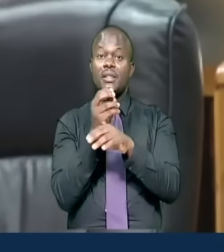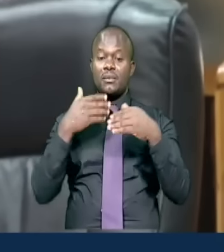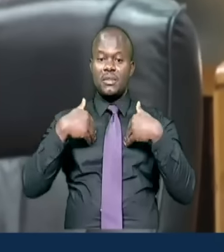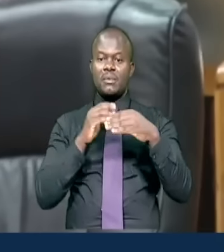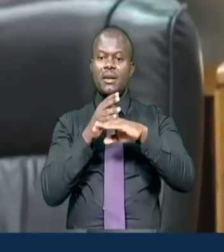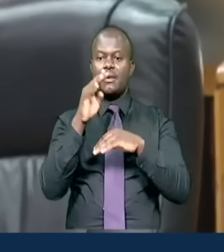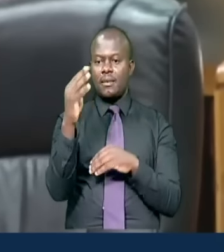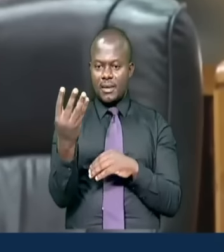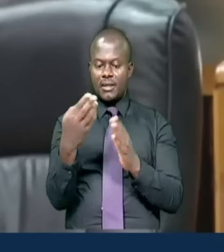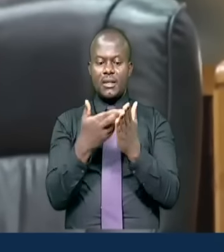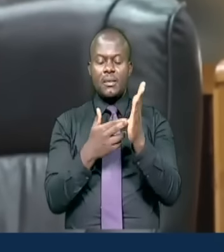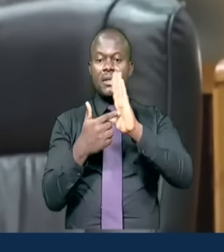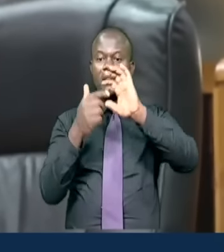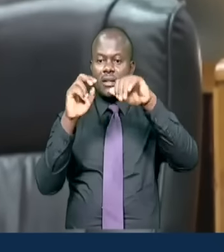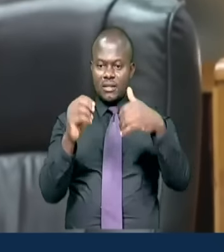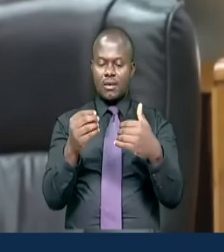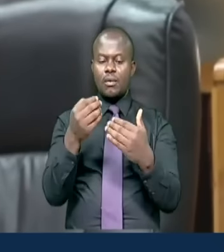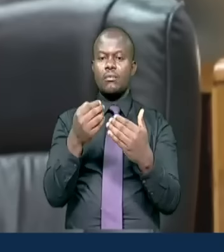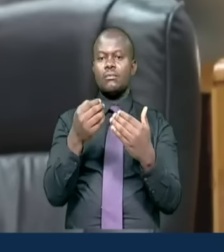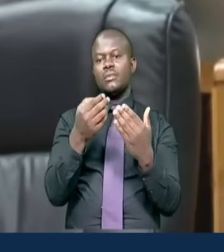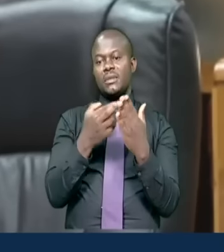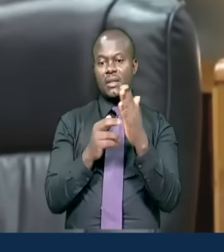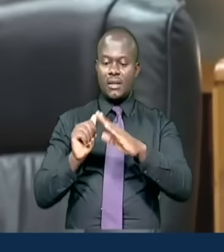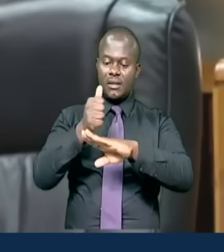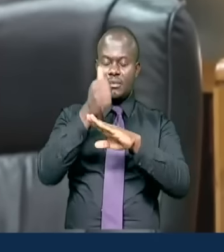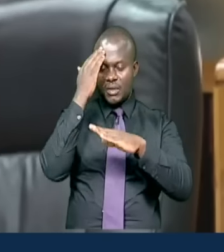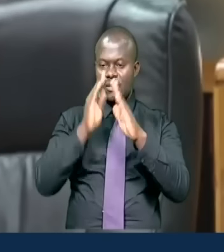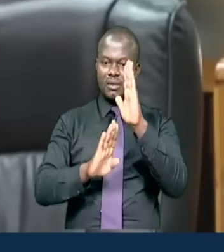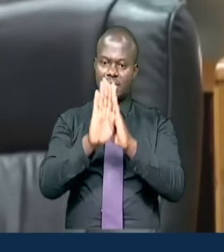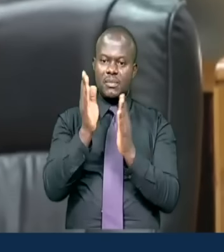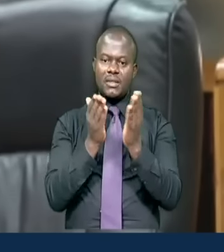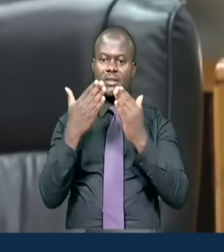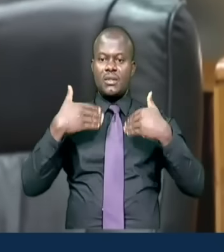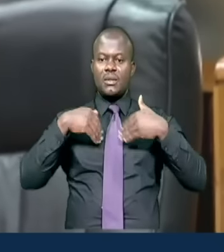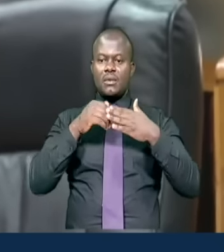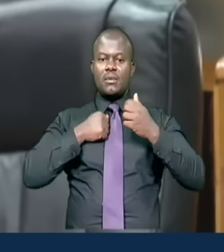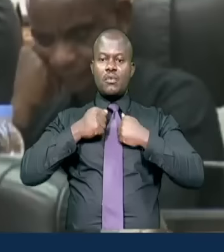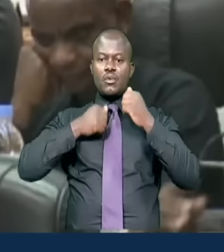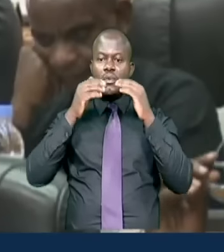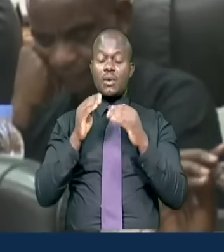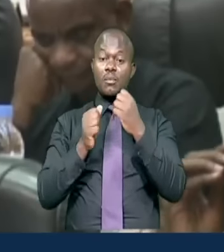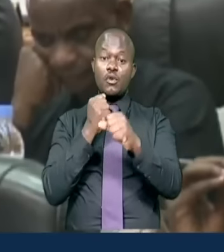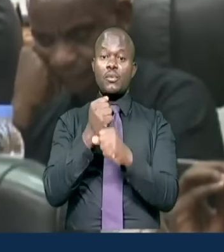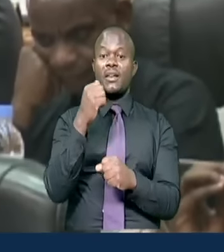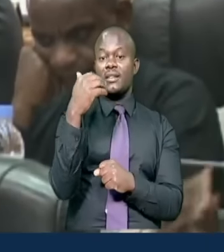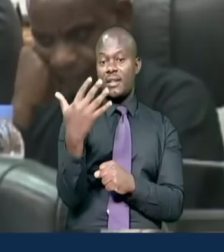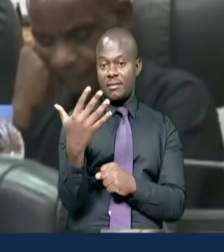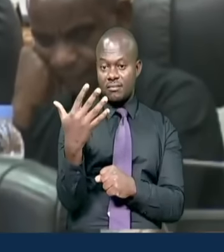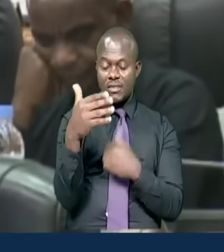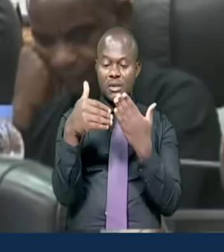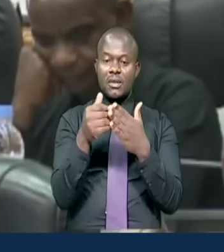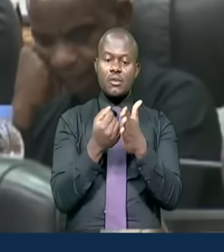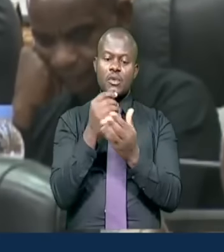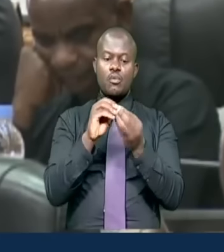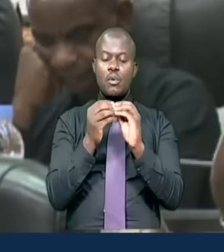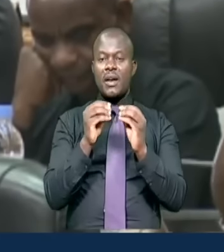Ni raporo igaragaza ko gahunda zikomatanyije leta yashyizeho mu guteza imbere serivisi z'ubuzima mu Rwanda muri imyaka 5 zatumye umubare w'ababyeyi